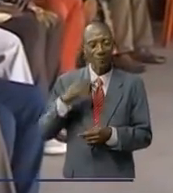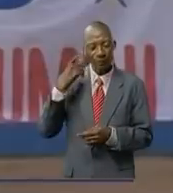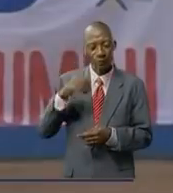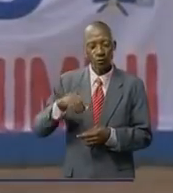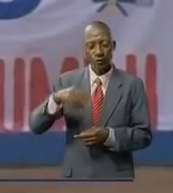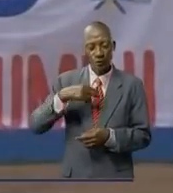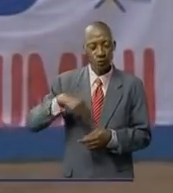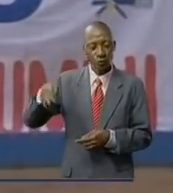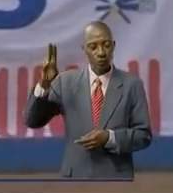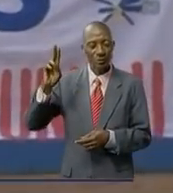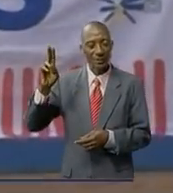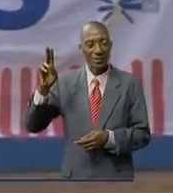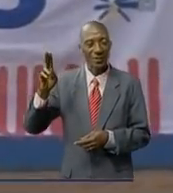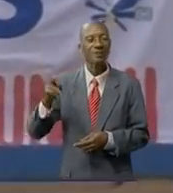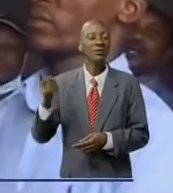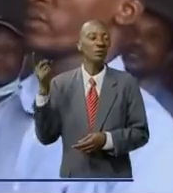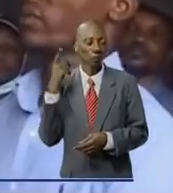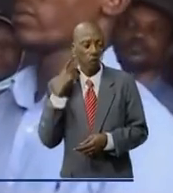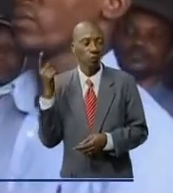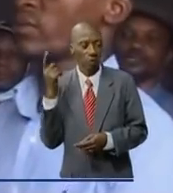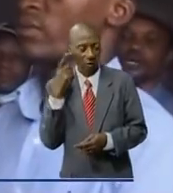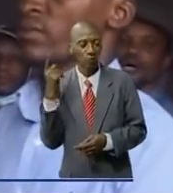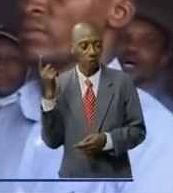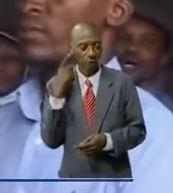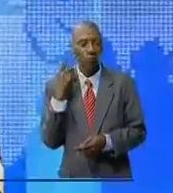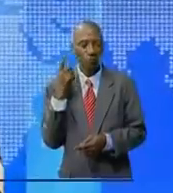pour faire face à toute éventualité.